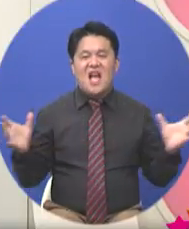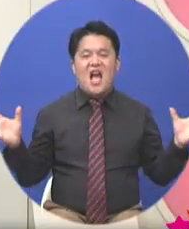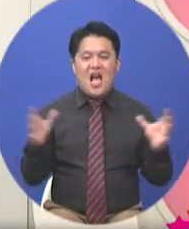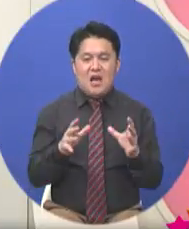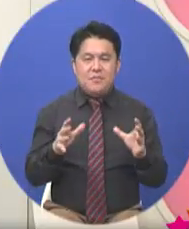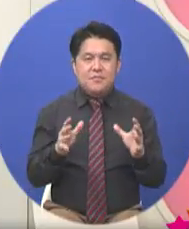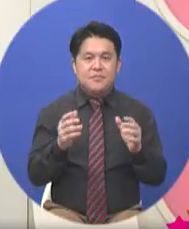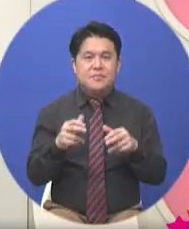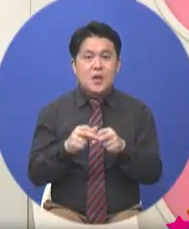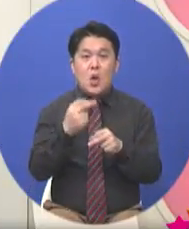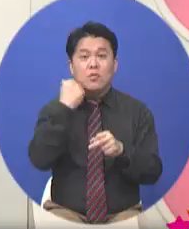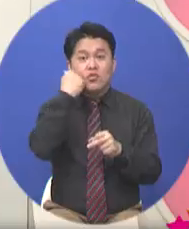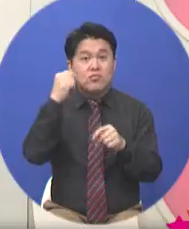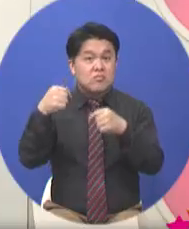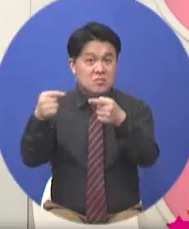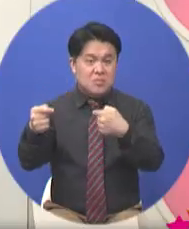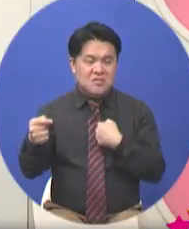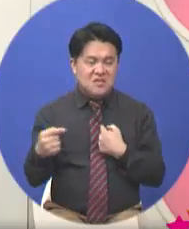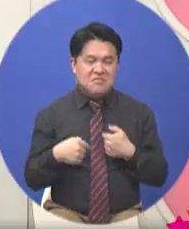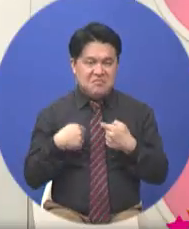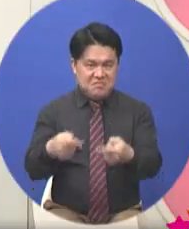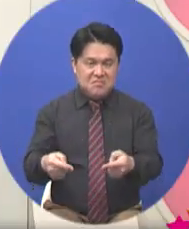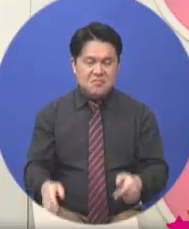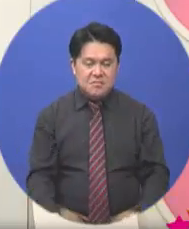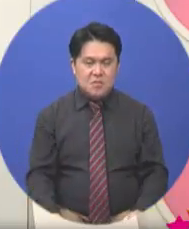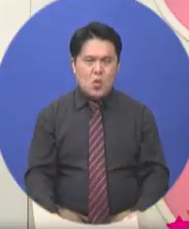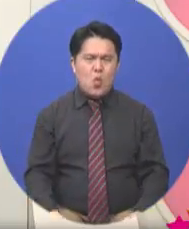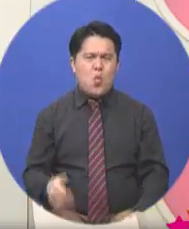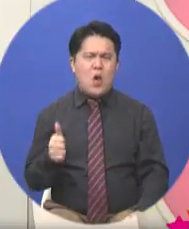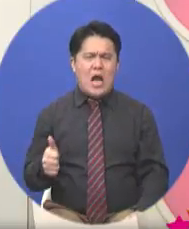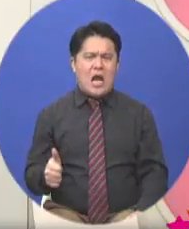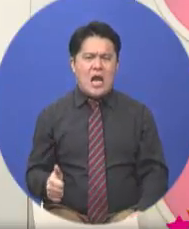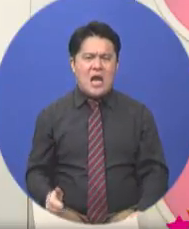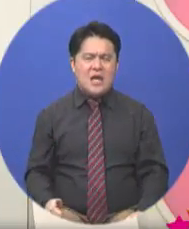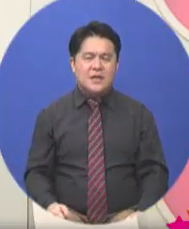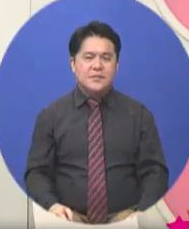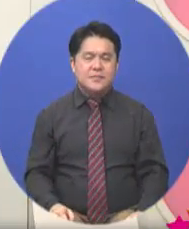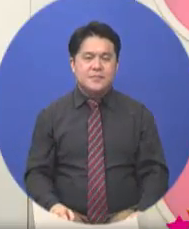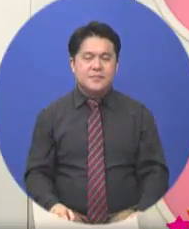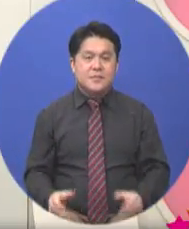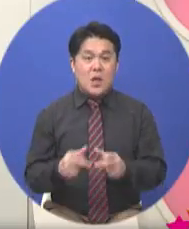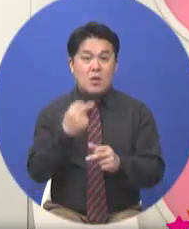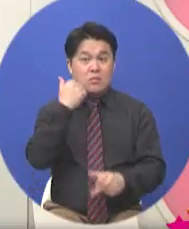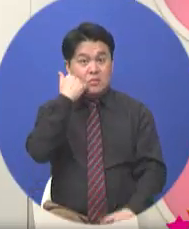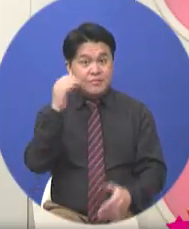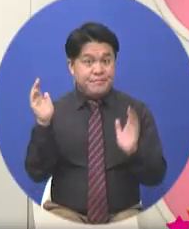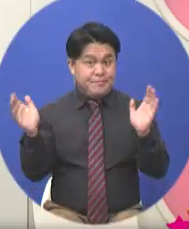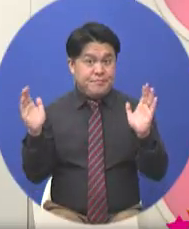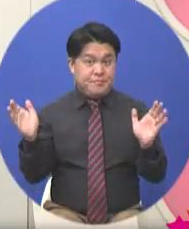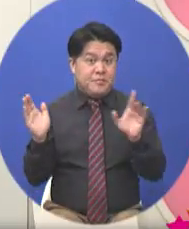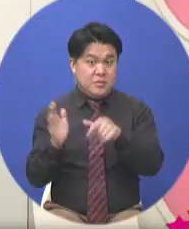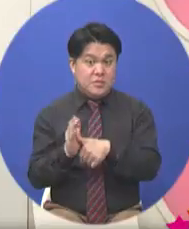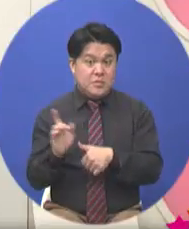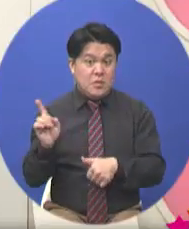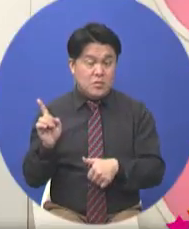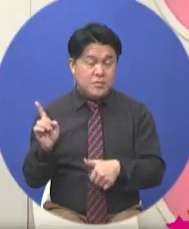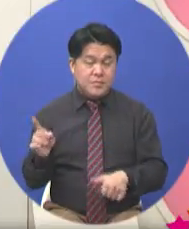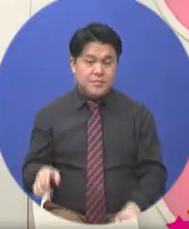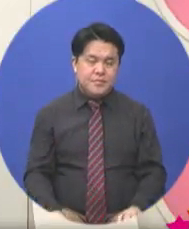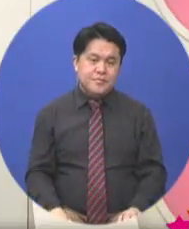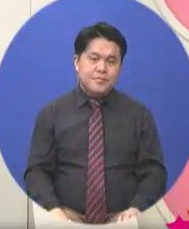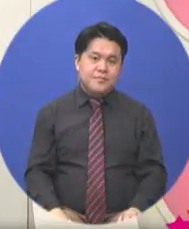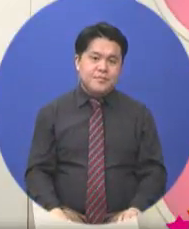비장애인들이 하는데 그 마라톤 했거든요. 같이 하셨어요. 뛰셨구나. 네. 더 멋지시다. 그 비장애인이 이렇게 같이 뛰면서 이렇게 뭐